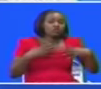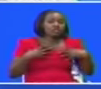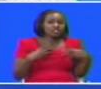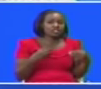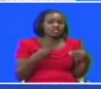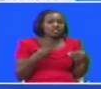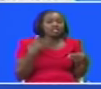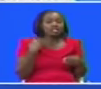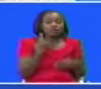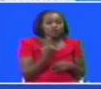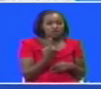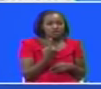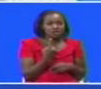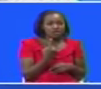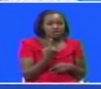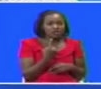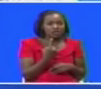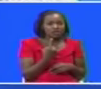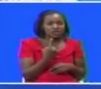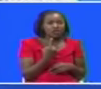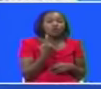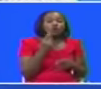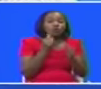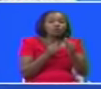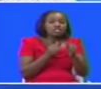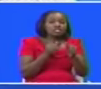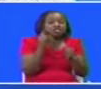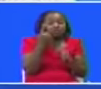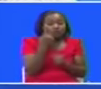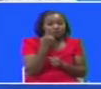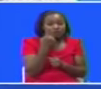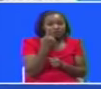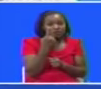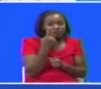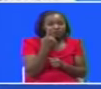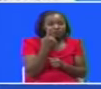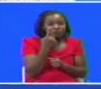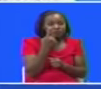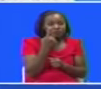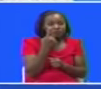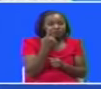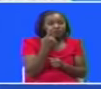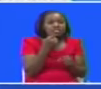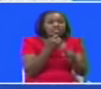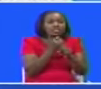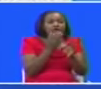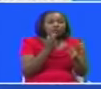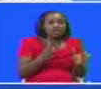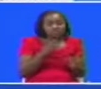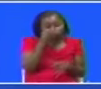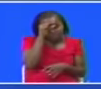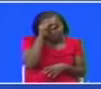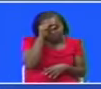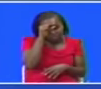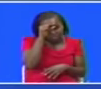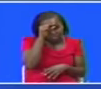hizo moja wapo ambayo ni la pili au ni la kwanza nafikiri ni wafanyikazi wa hospitali,